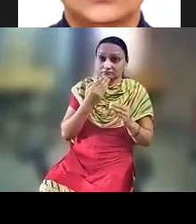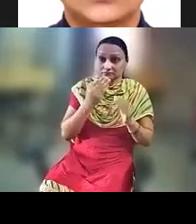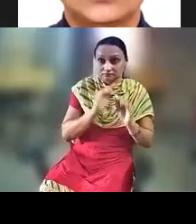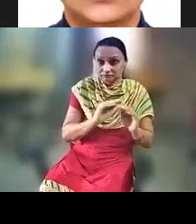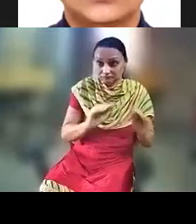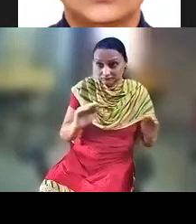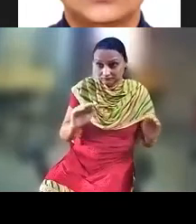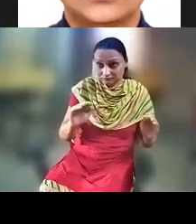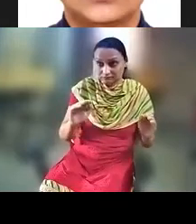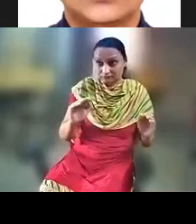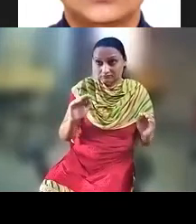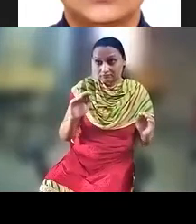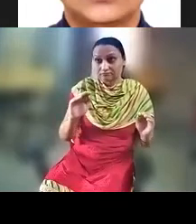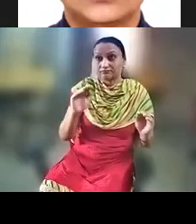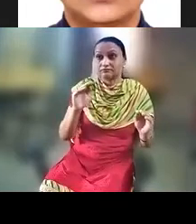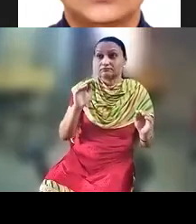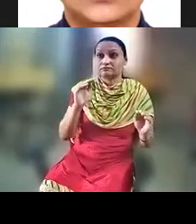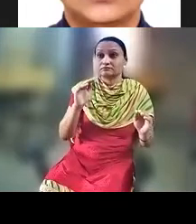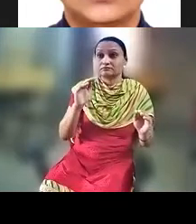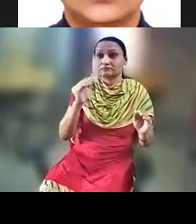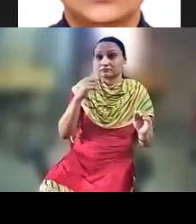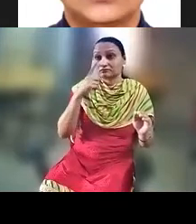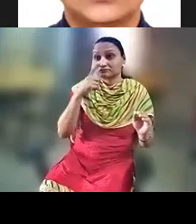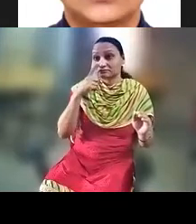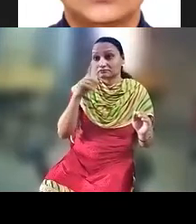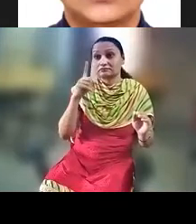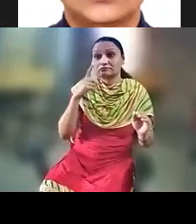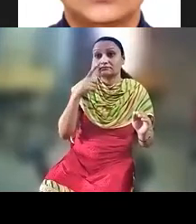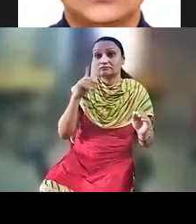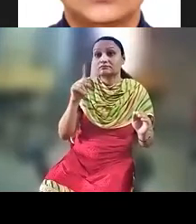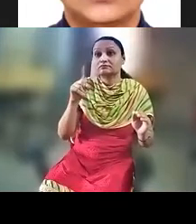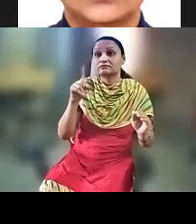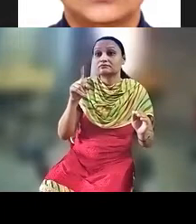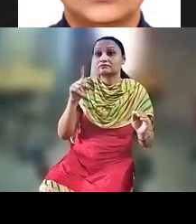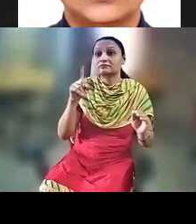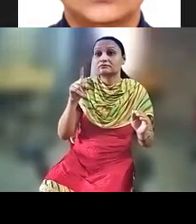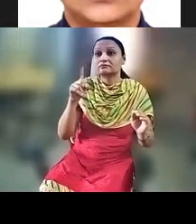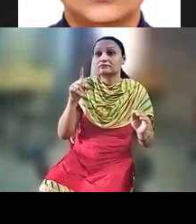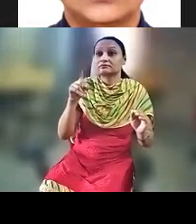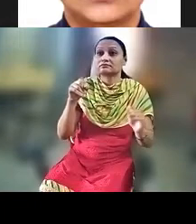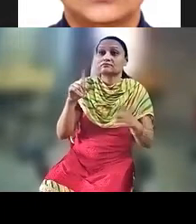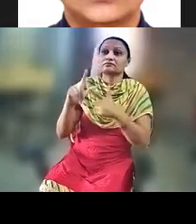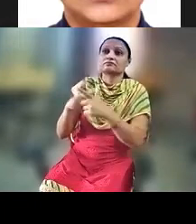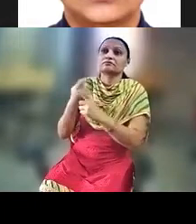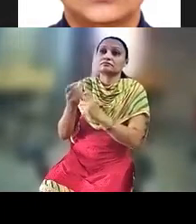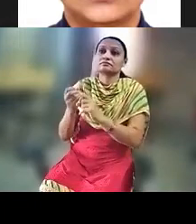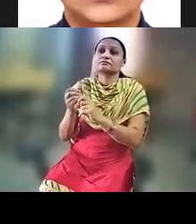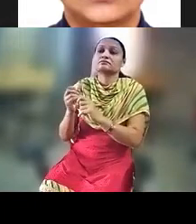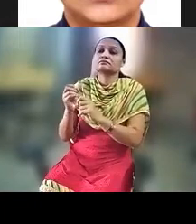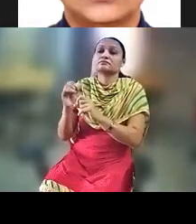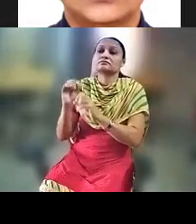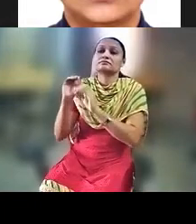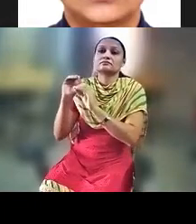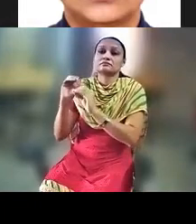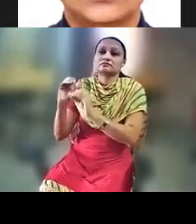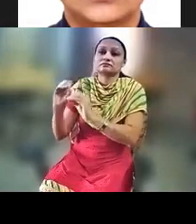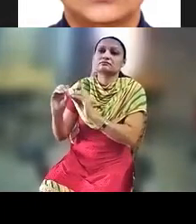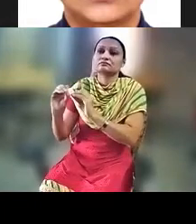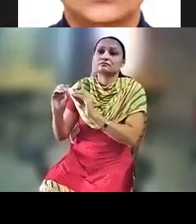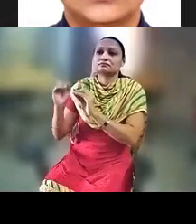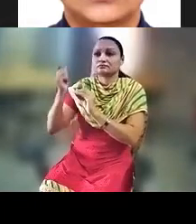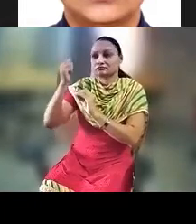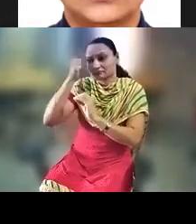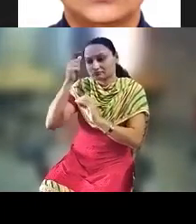ये सिक्योर एम्प्लॉयमेंट अभी पैंडेमिक में और भी इम्पोर्टेंट हो गया, क्योंकि जो बहुत सारे हम भारत के